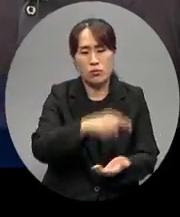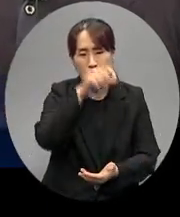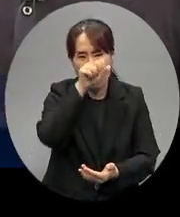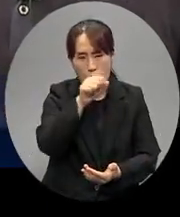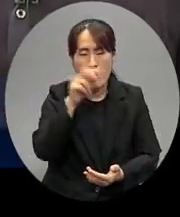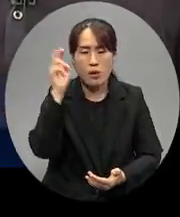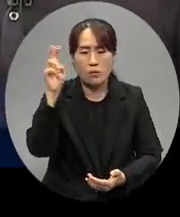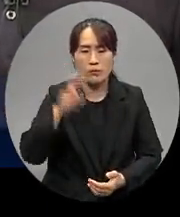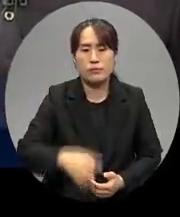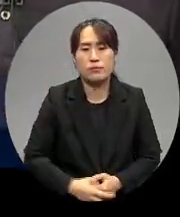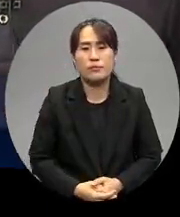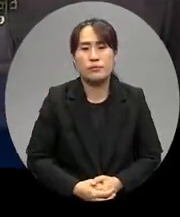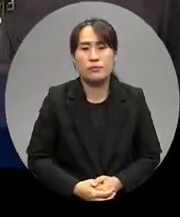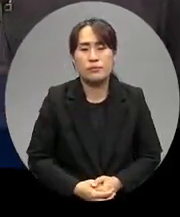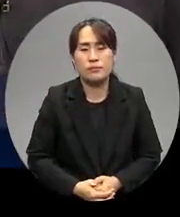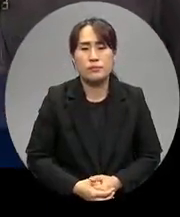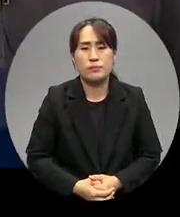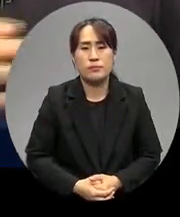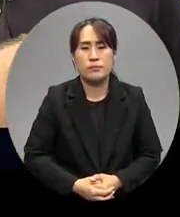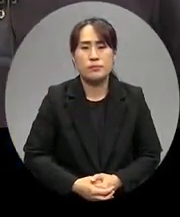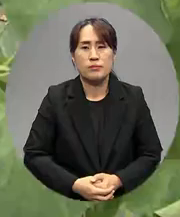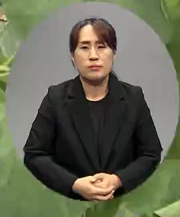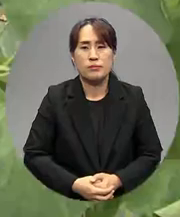좋아할 타입이지 않을까라고 판단을 했고요.